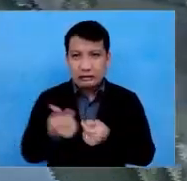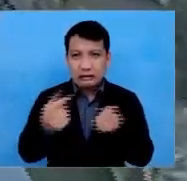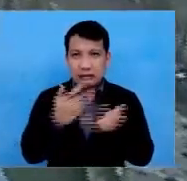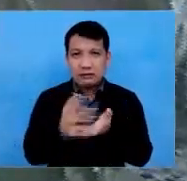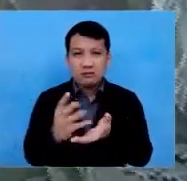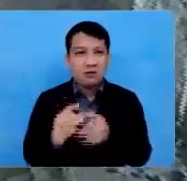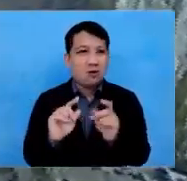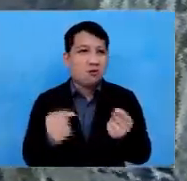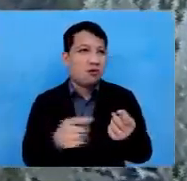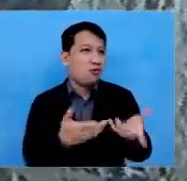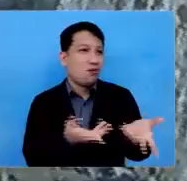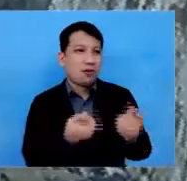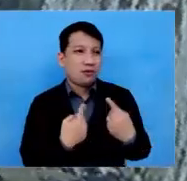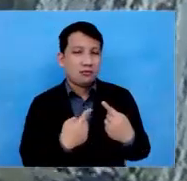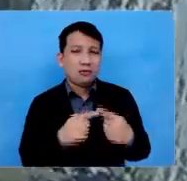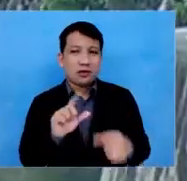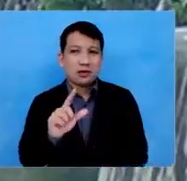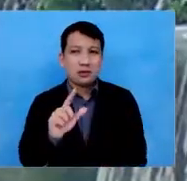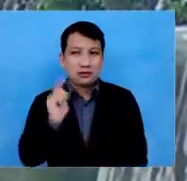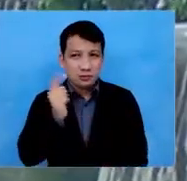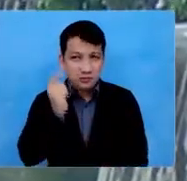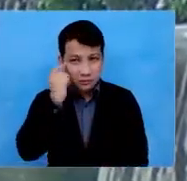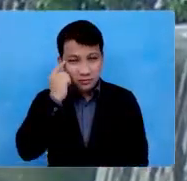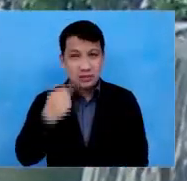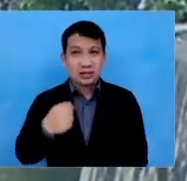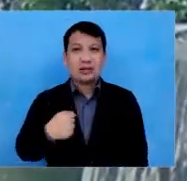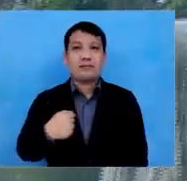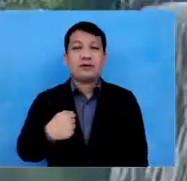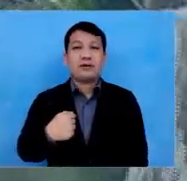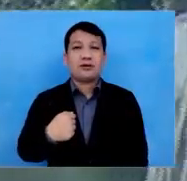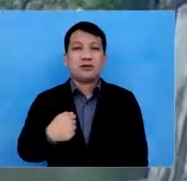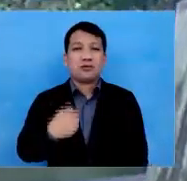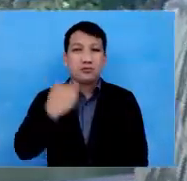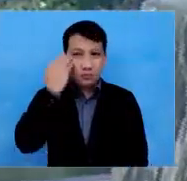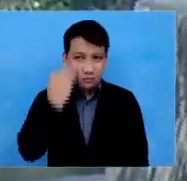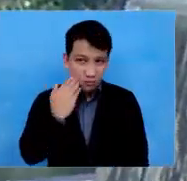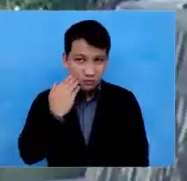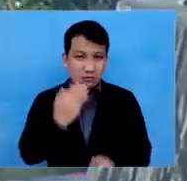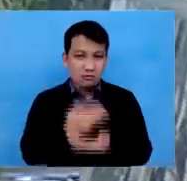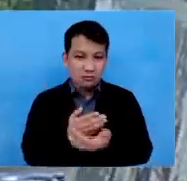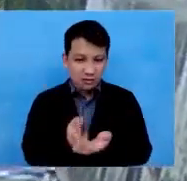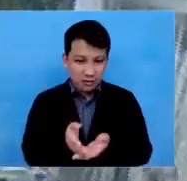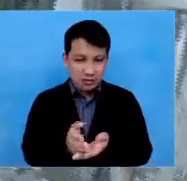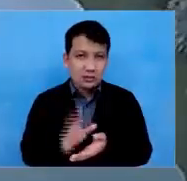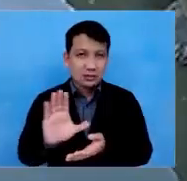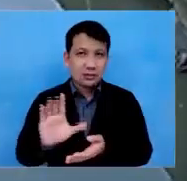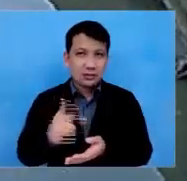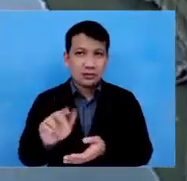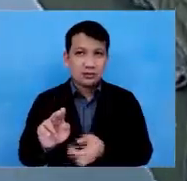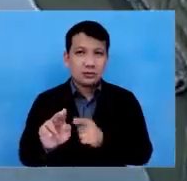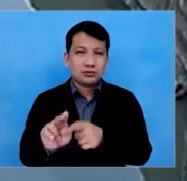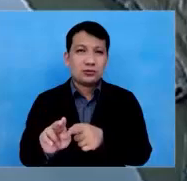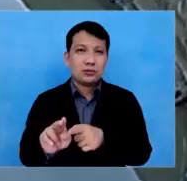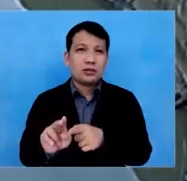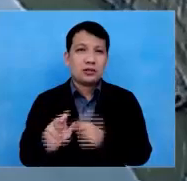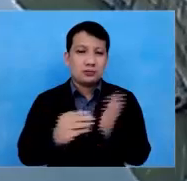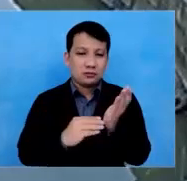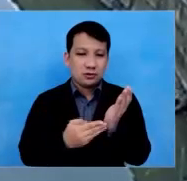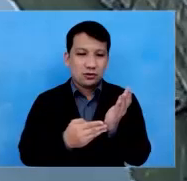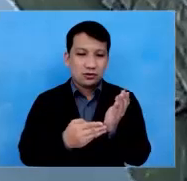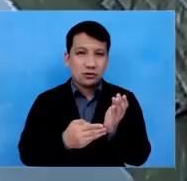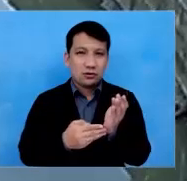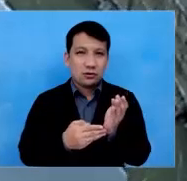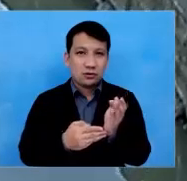tugon dito. Kung sila lang daw kasi ang kikilos, hindi kakayanin ng pondo ng kanilang lokal na pamahalaan ang pagkapaayos ng